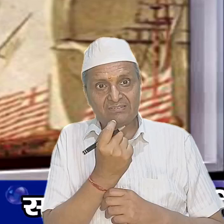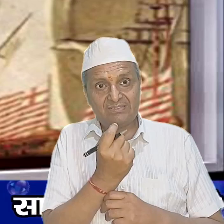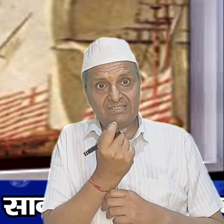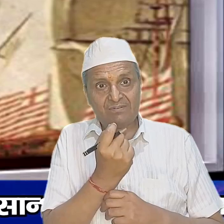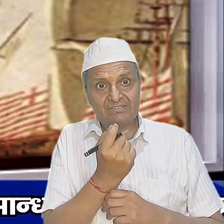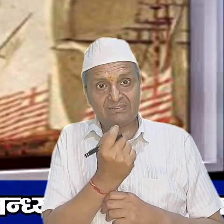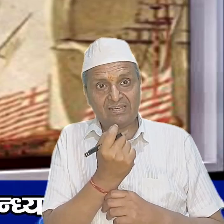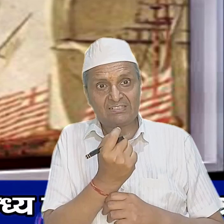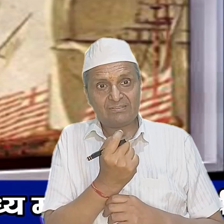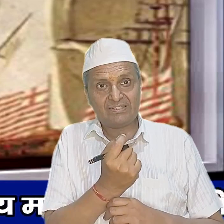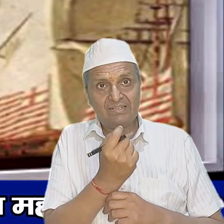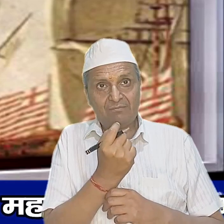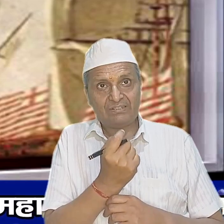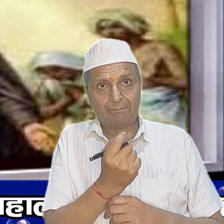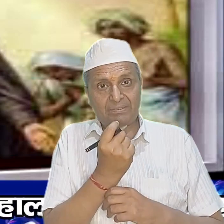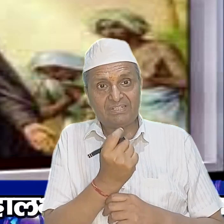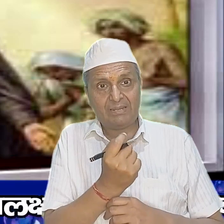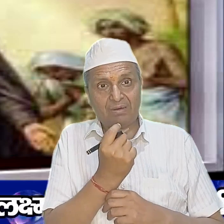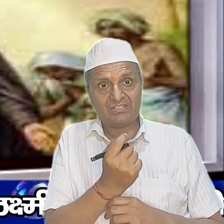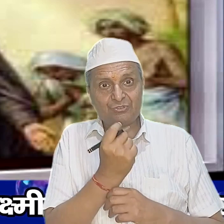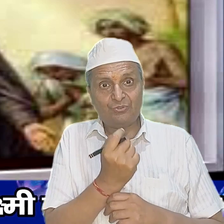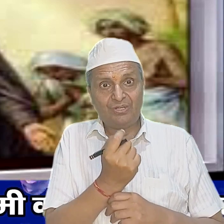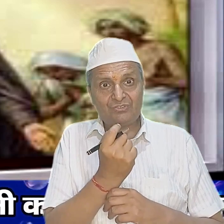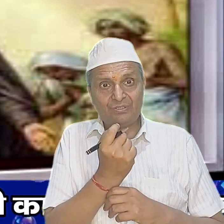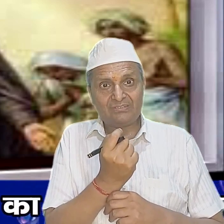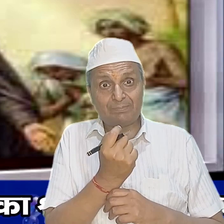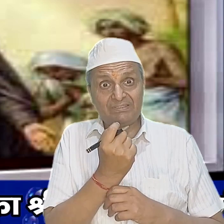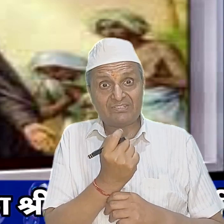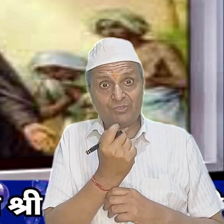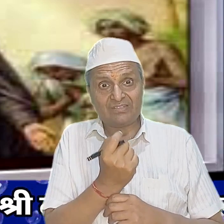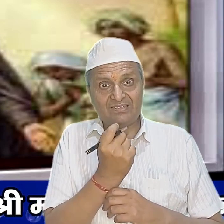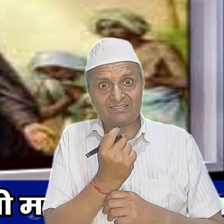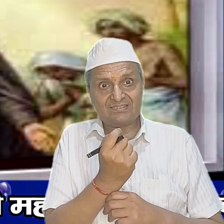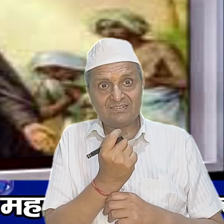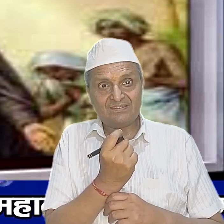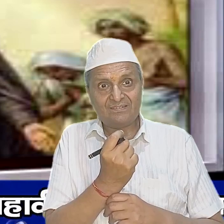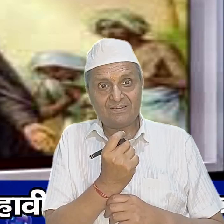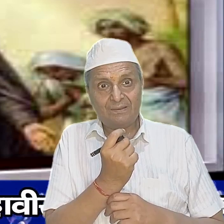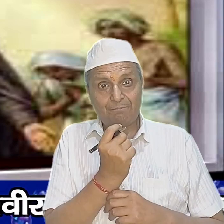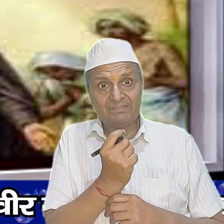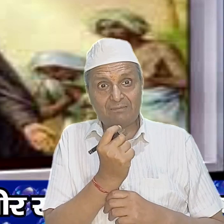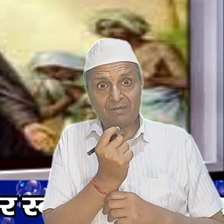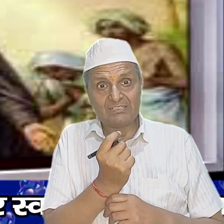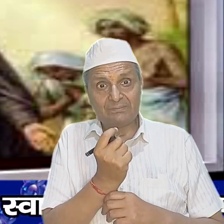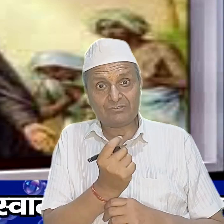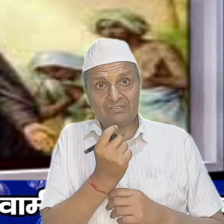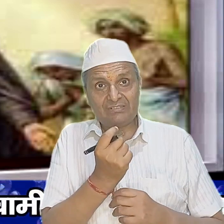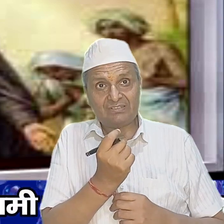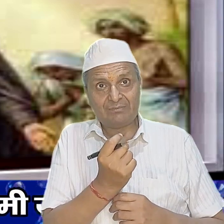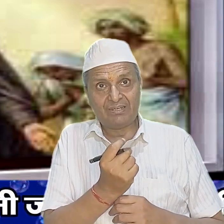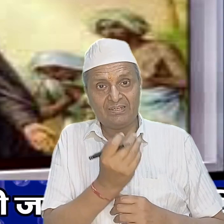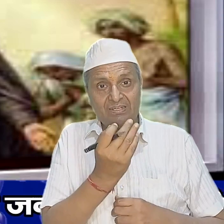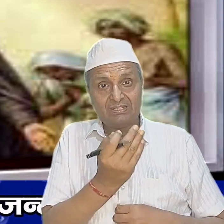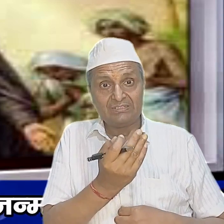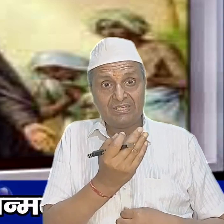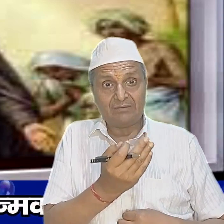पाएंगे सुनकर। वह आदमी था कौन था, 1506 में स्पेन में जन्मा था, लिस्बन में रहता था, बात हम 15वीं सदी